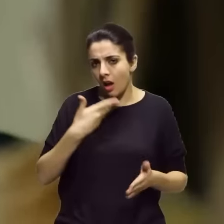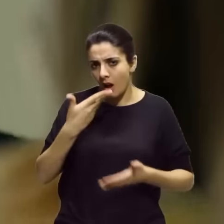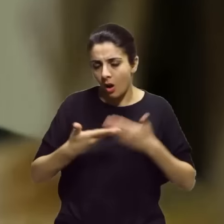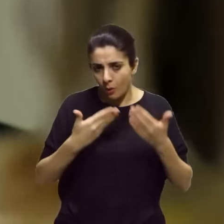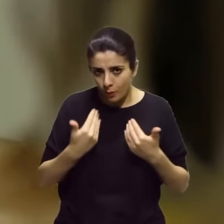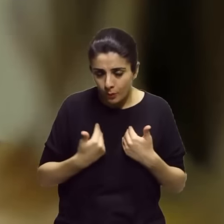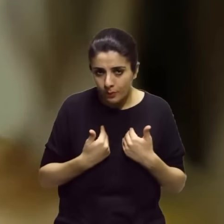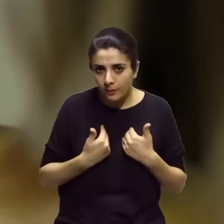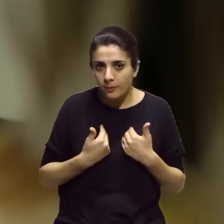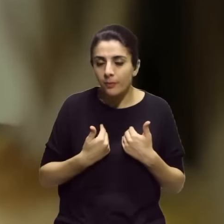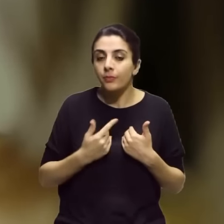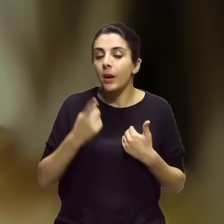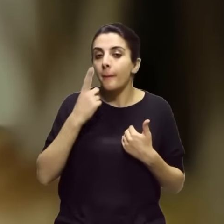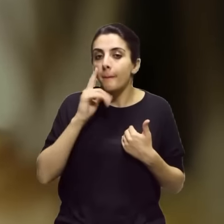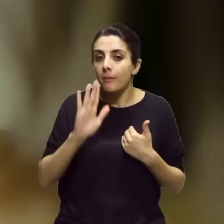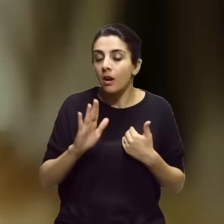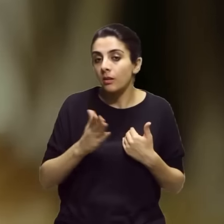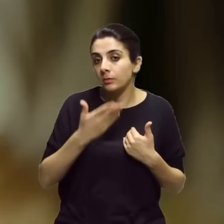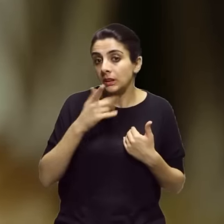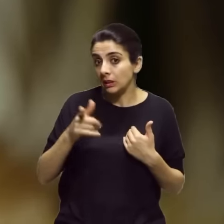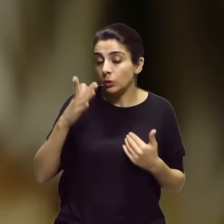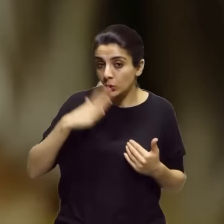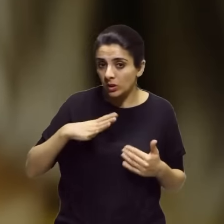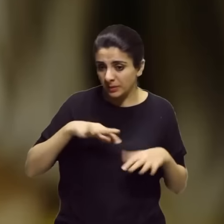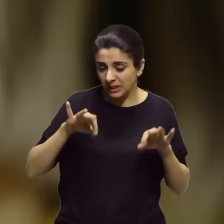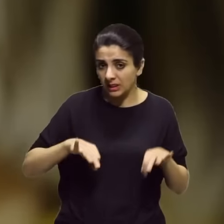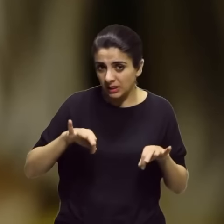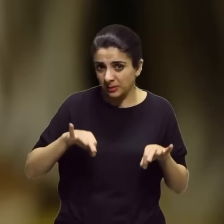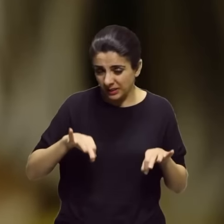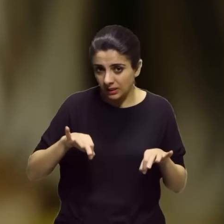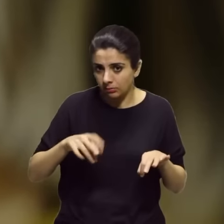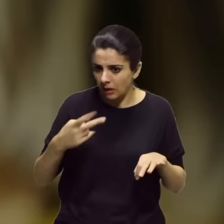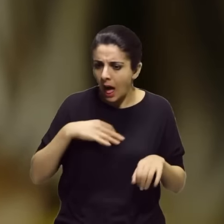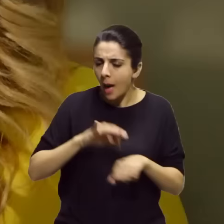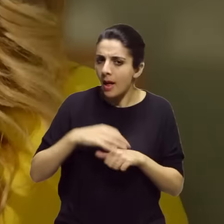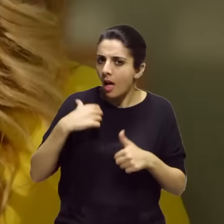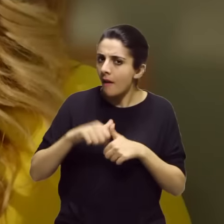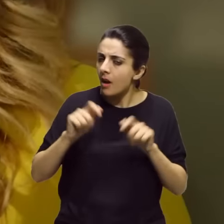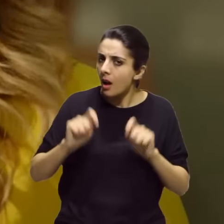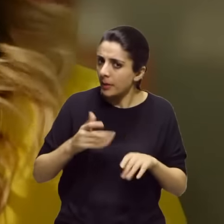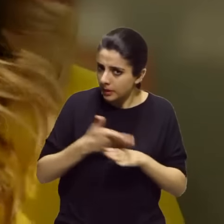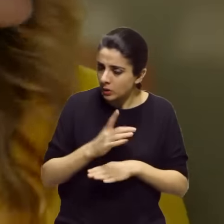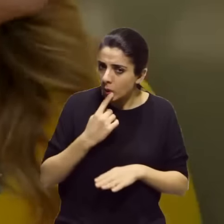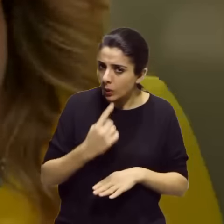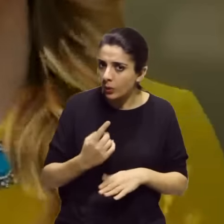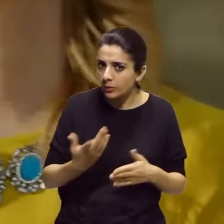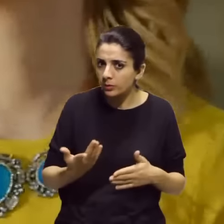sana. Bak, eğer istiyorsan şu dakika, şu saniye seninle evlenebilirim. Gerçekten.